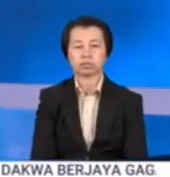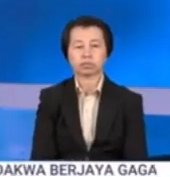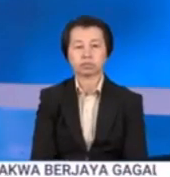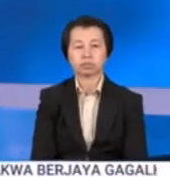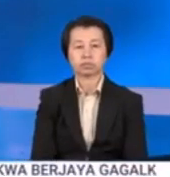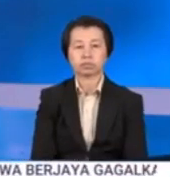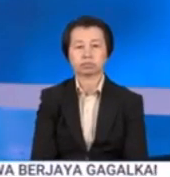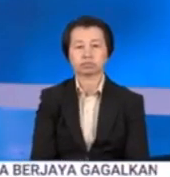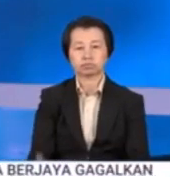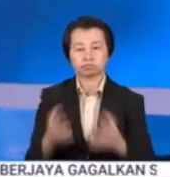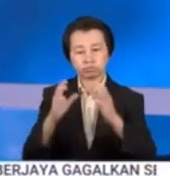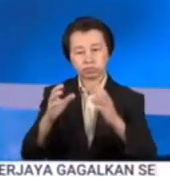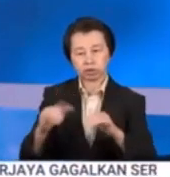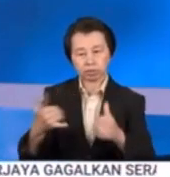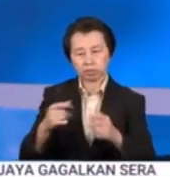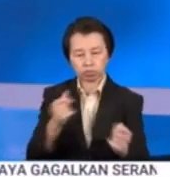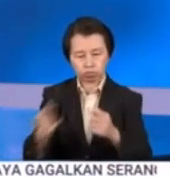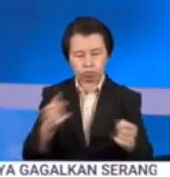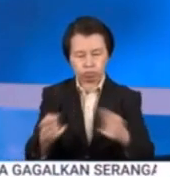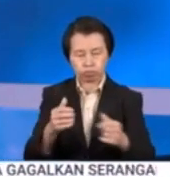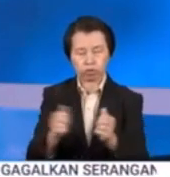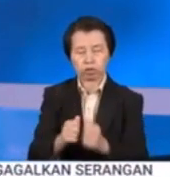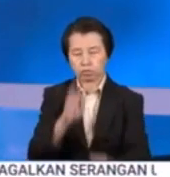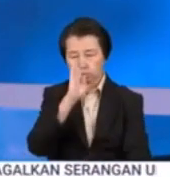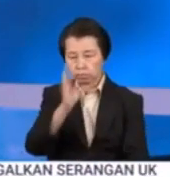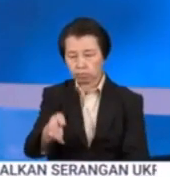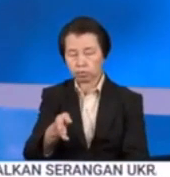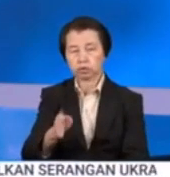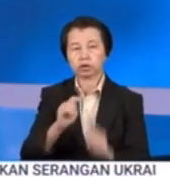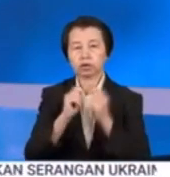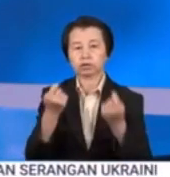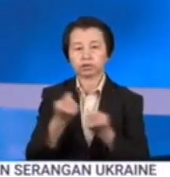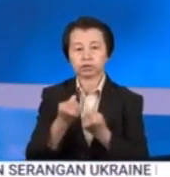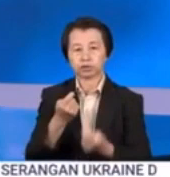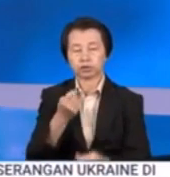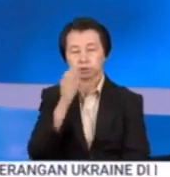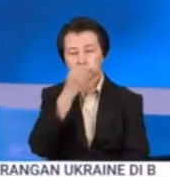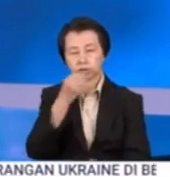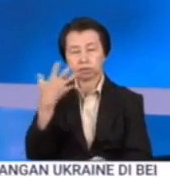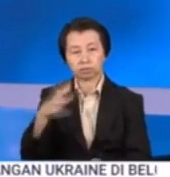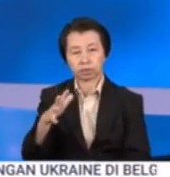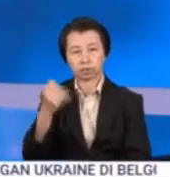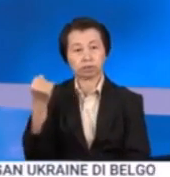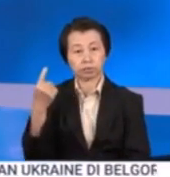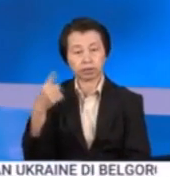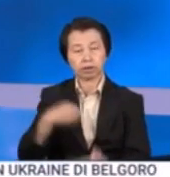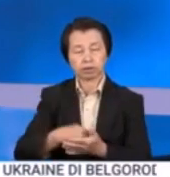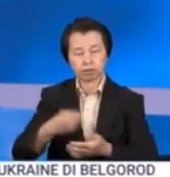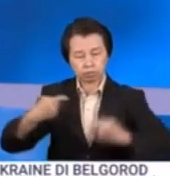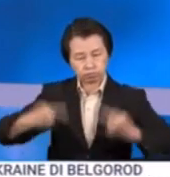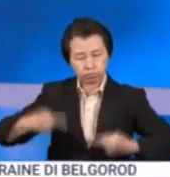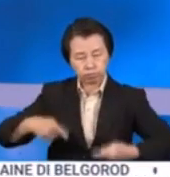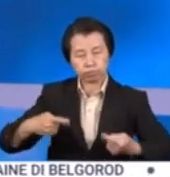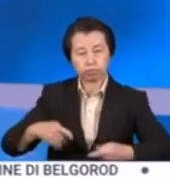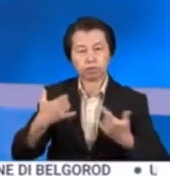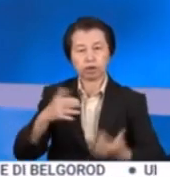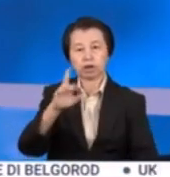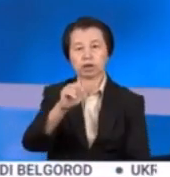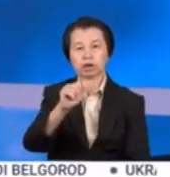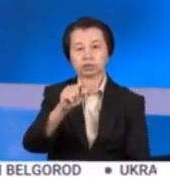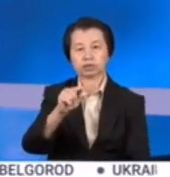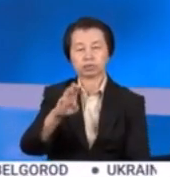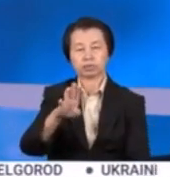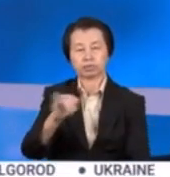corak permainan pantas akan jadi Fokus utama skuad Bunga Raya 15 sebelah dalam saingan kejuaraan Robby